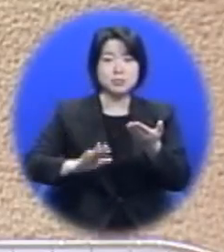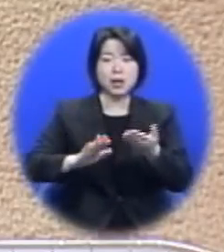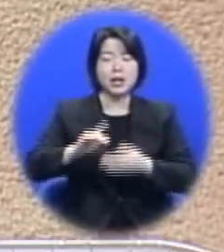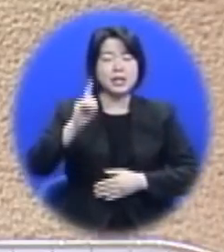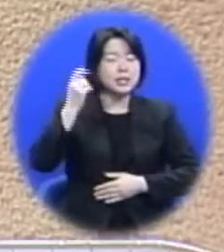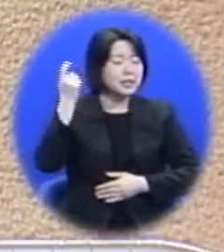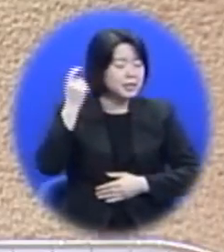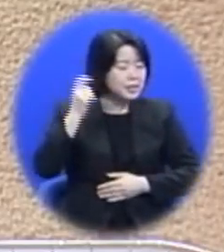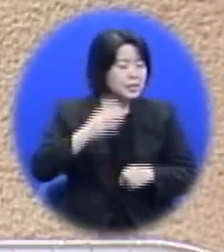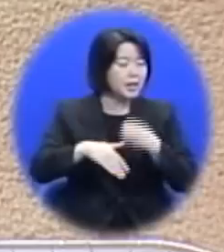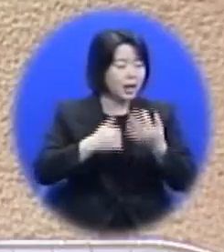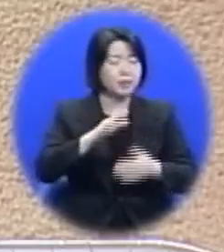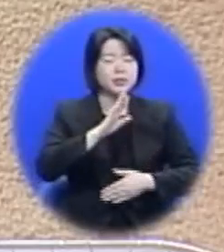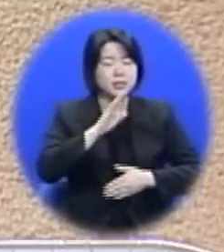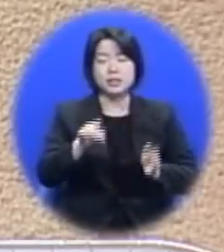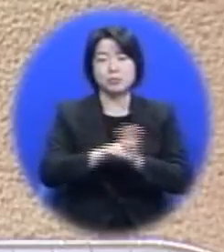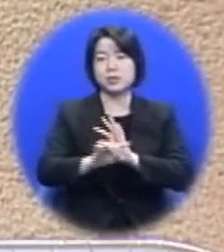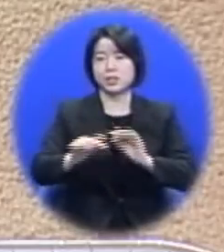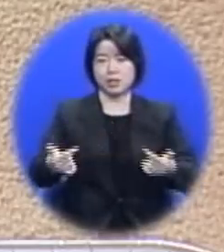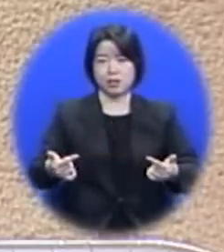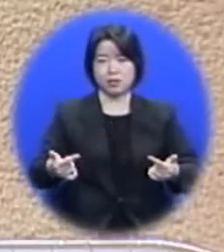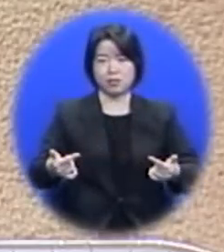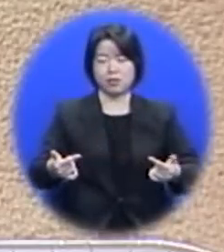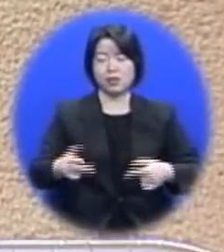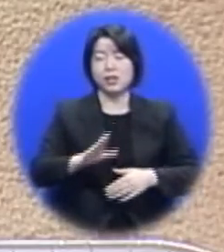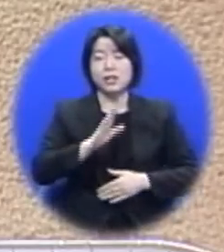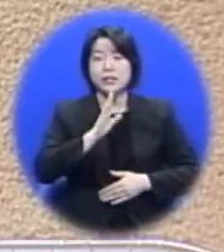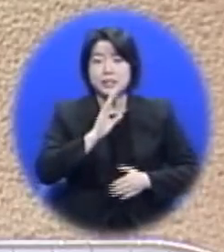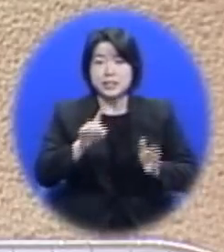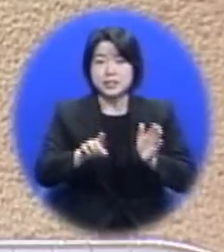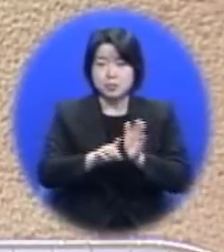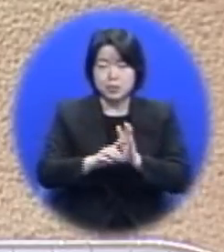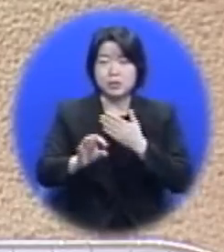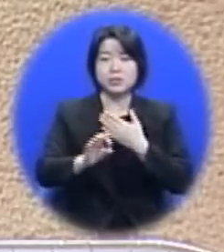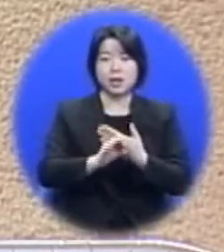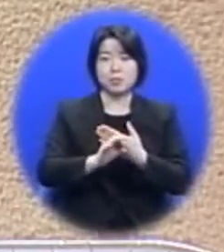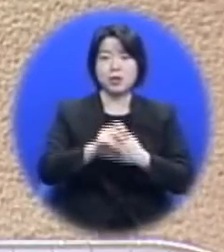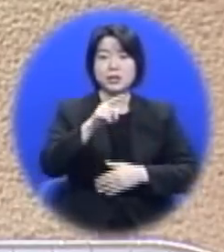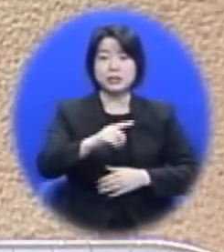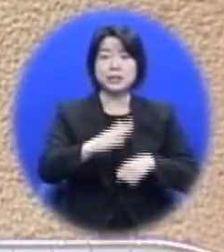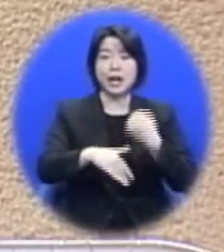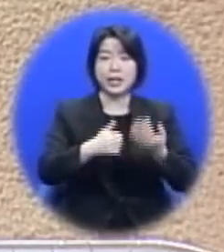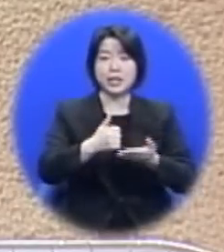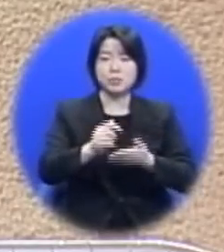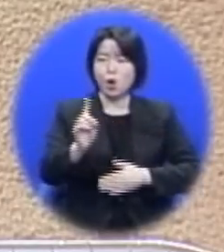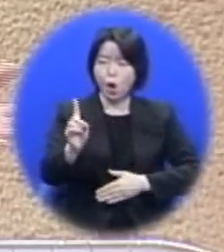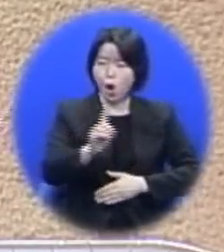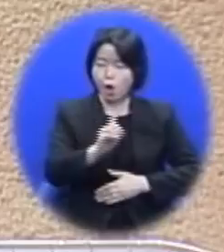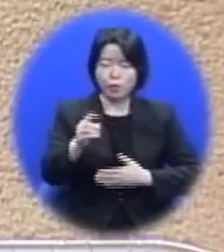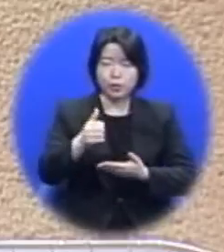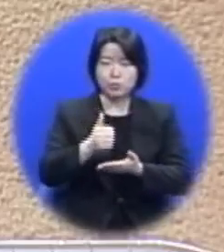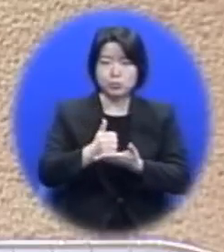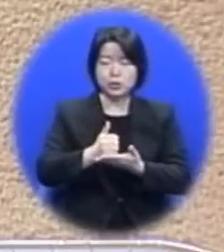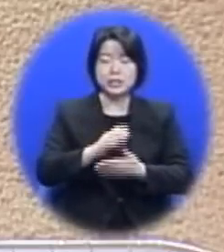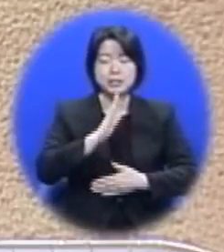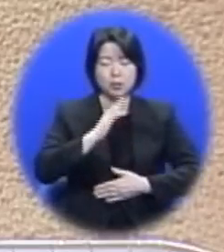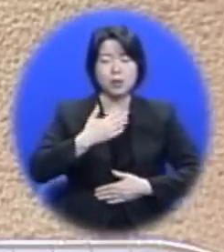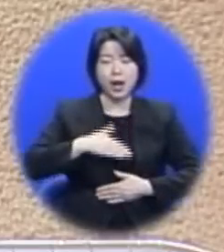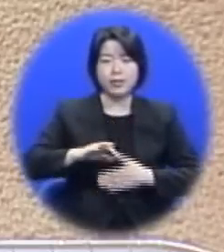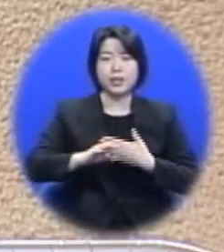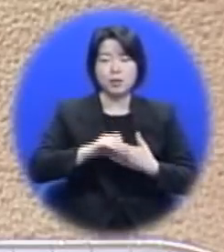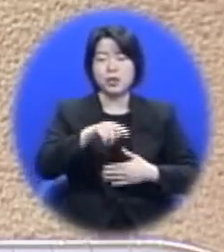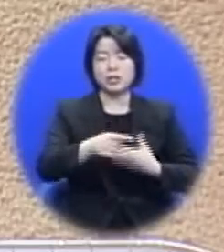것입니다. 하나님을 정말 믿는다면, 그 하나님이 어떤 분인지 정말 안다면 그렇게 기도할 수가